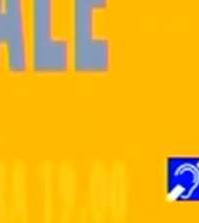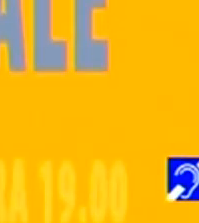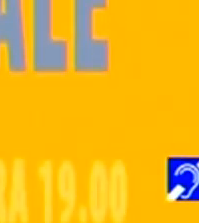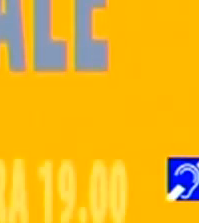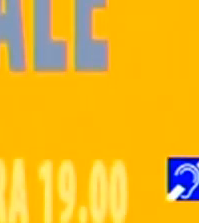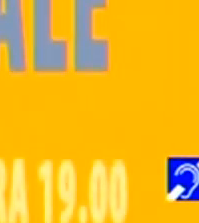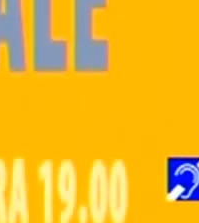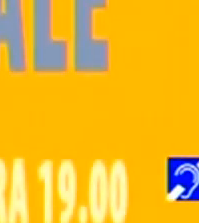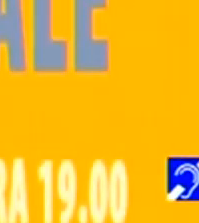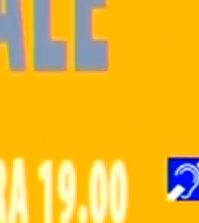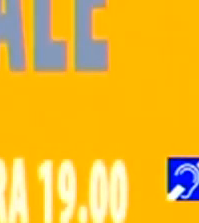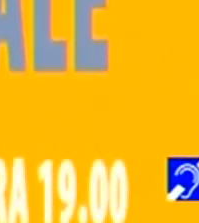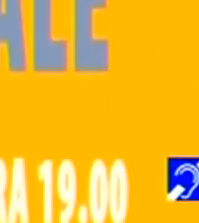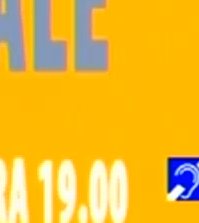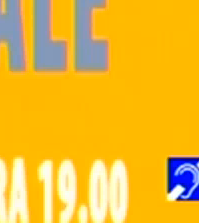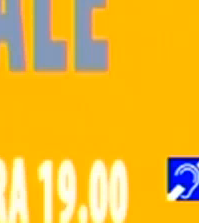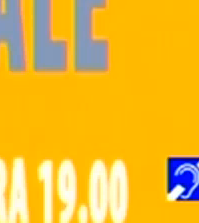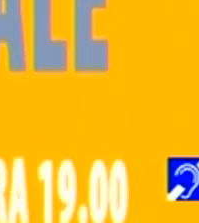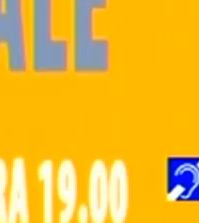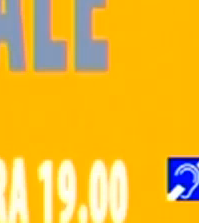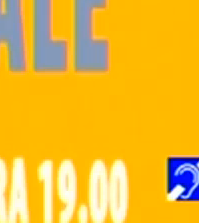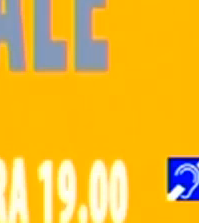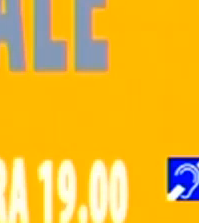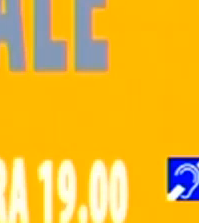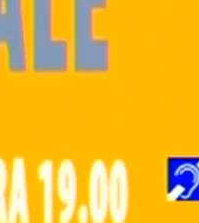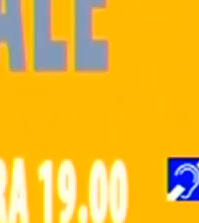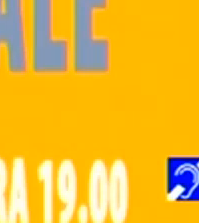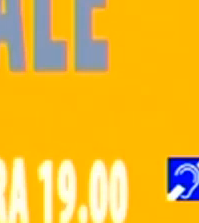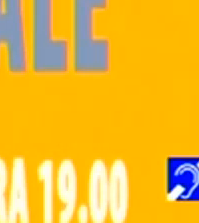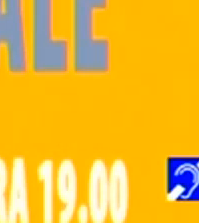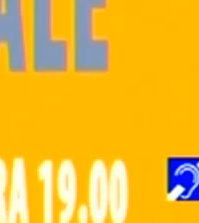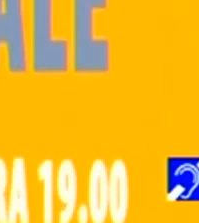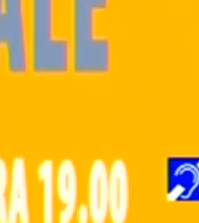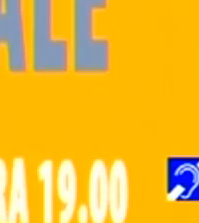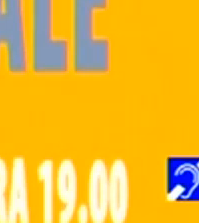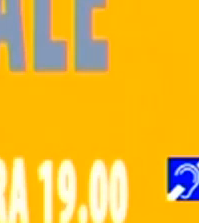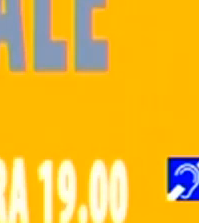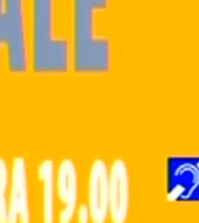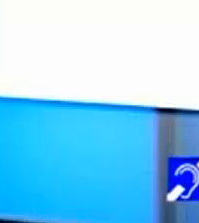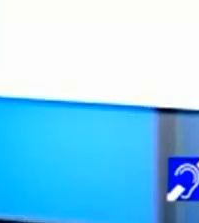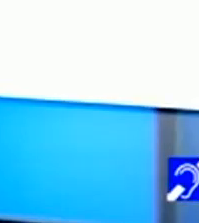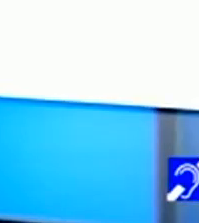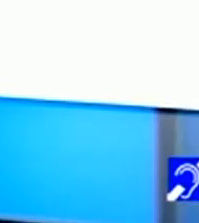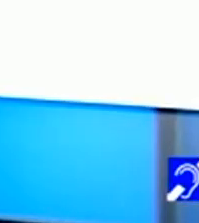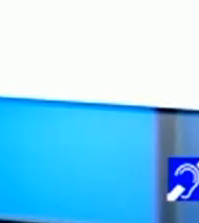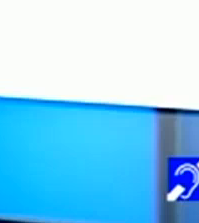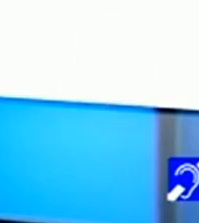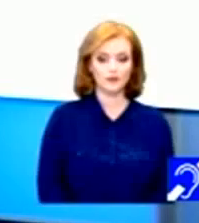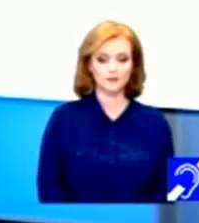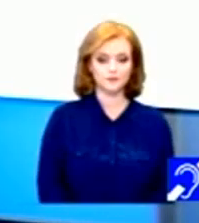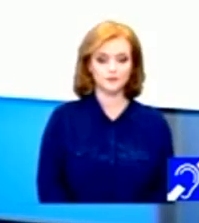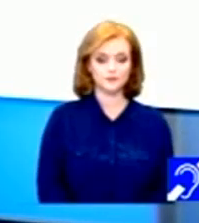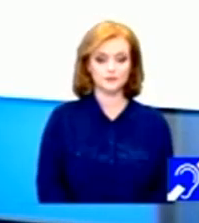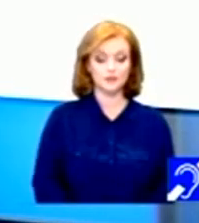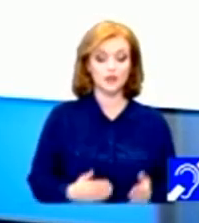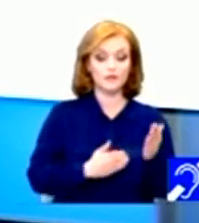fața dumneavoastră pe candidații în alegerile din 20 octombrie, de luni până vineri, la ora 19. Curtea de